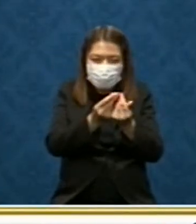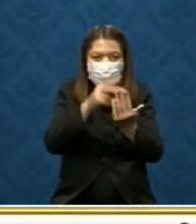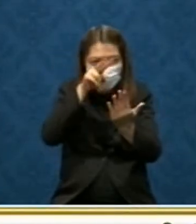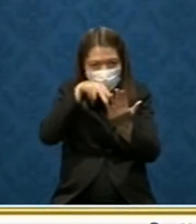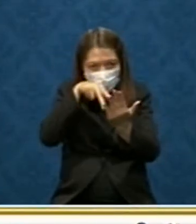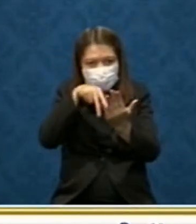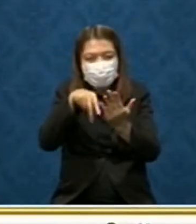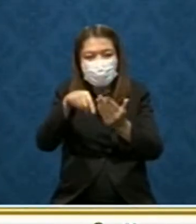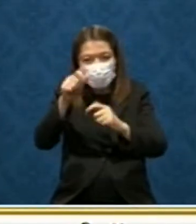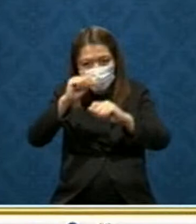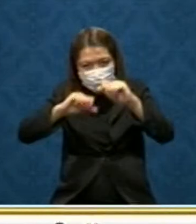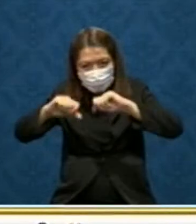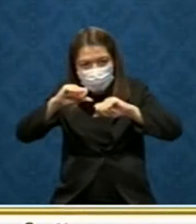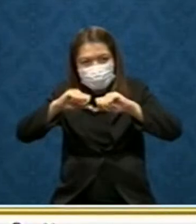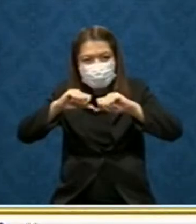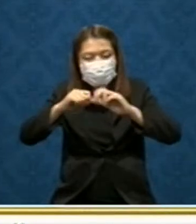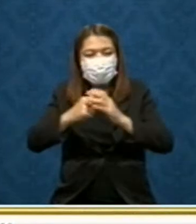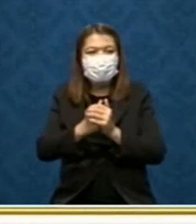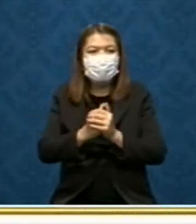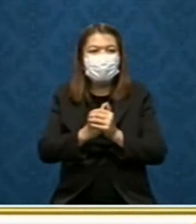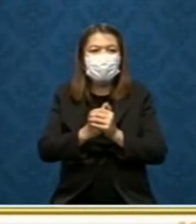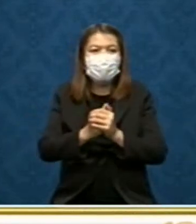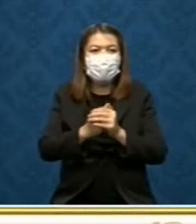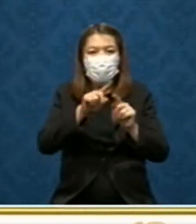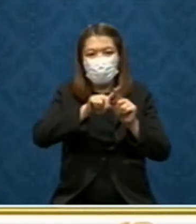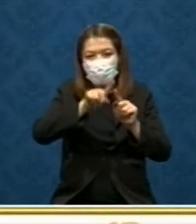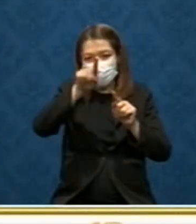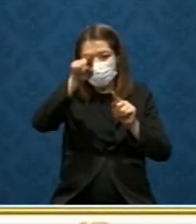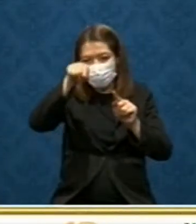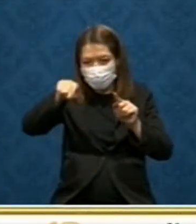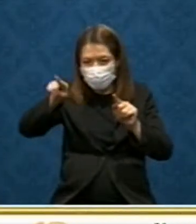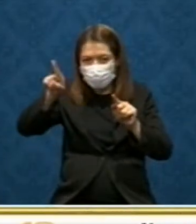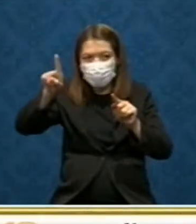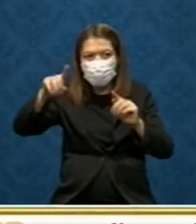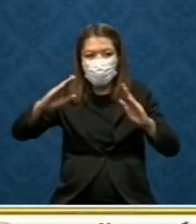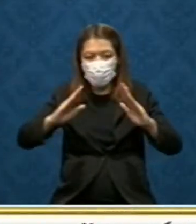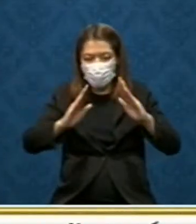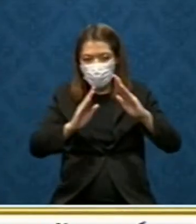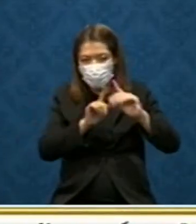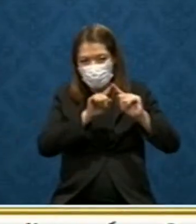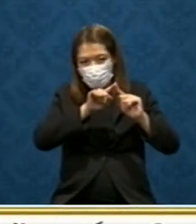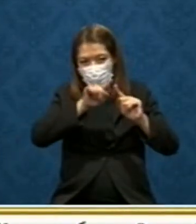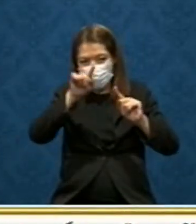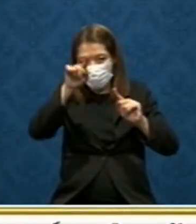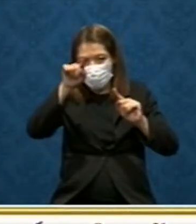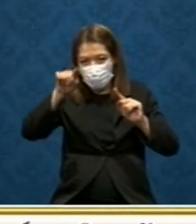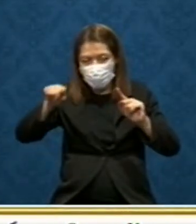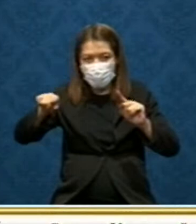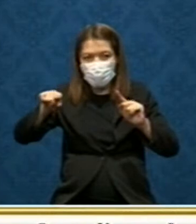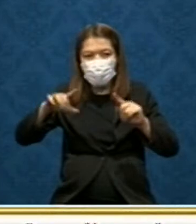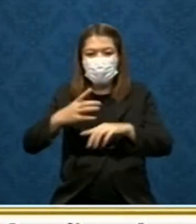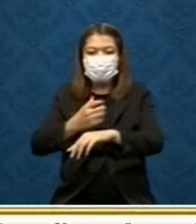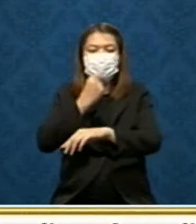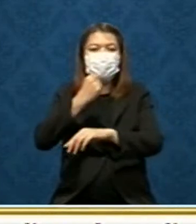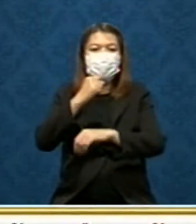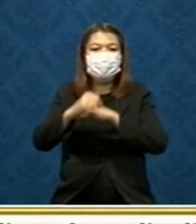ตอนนายก ตอนพักเพื่อไทยคยงรก กราฟมัขึ้นไปสูงเป็รูปปลามิดพอยึดอำนาจปี 57 ปรับ ดิงลงมาเลย